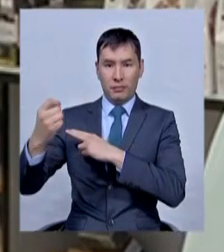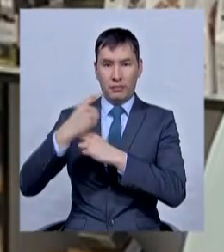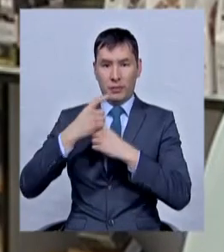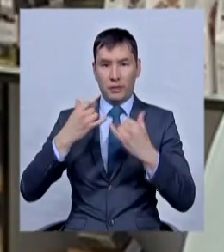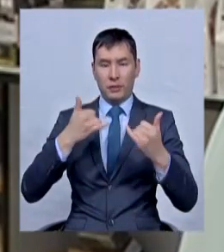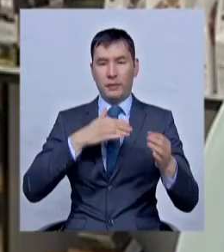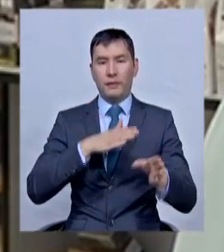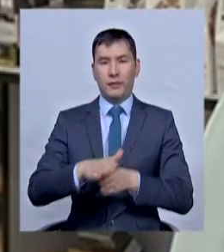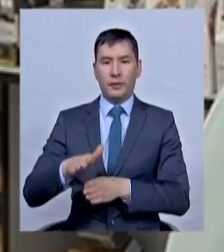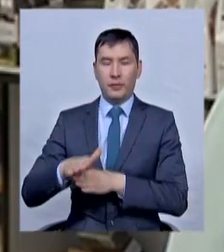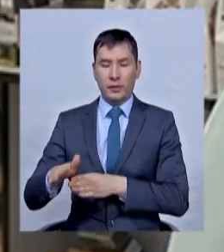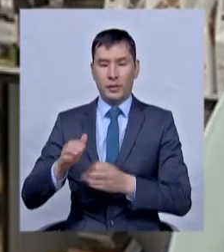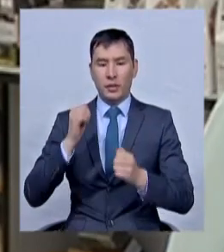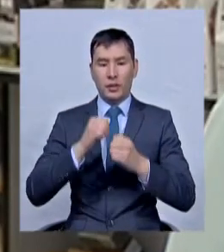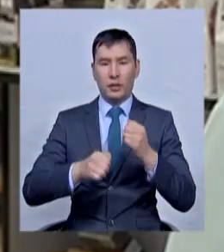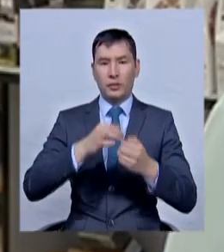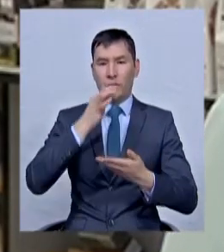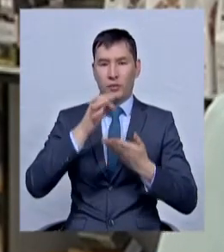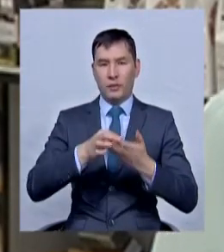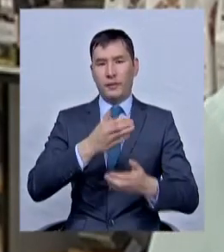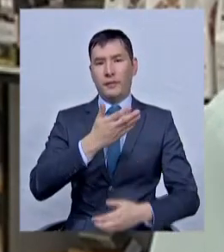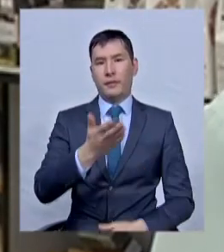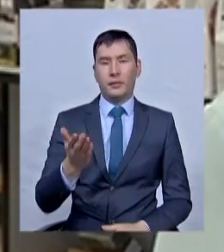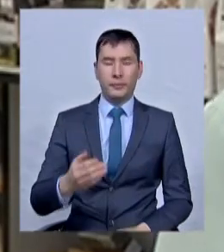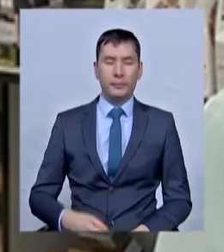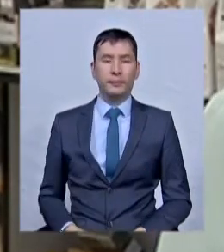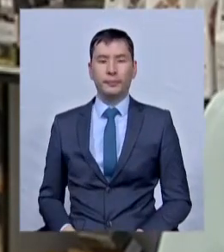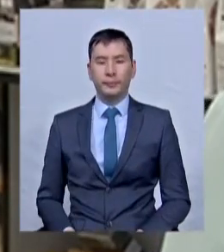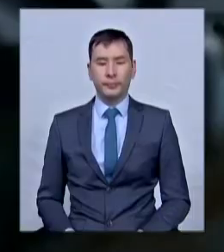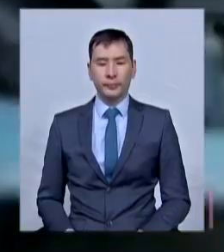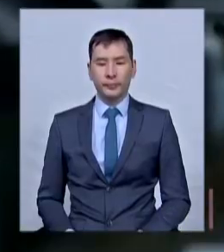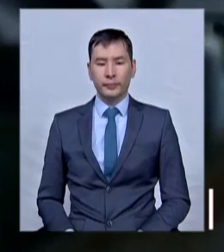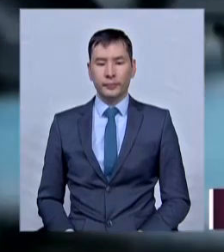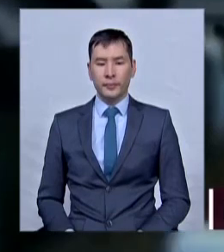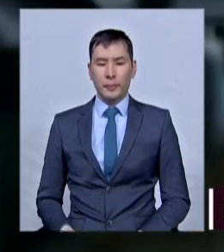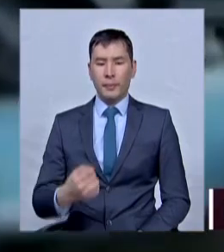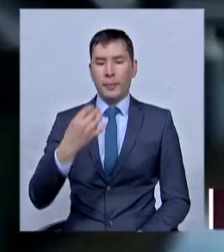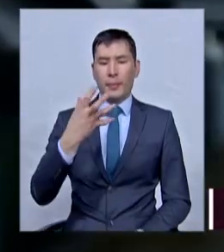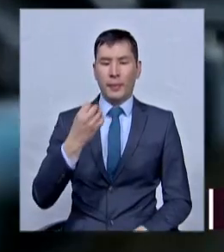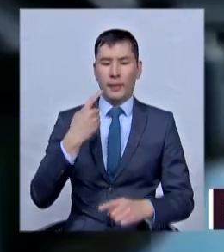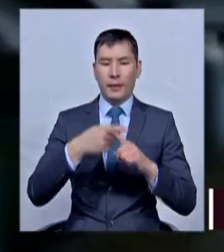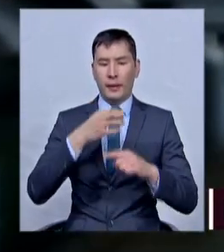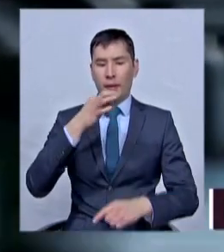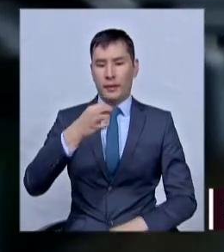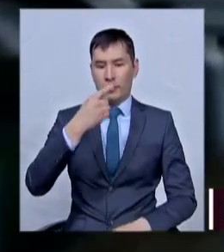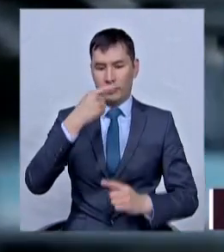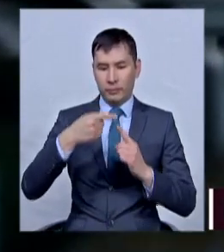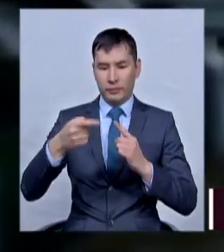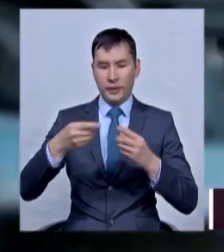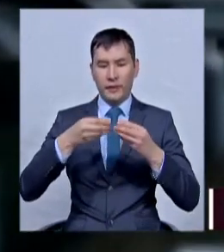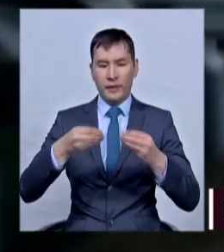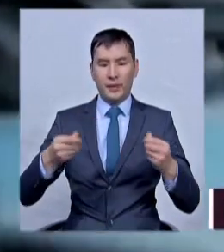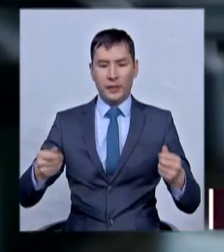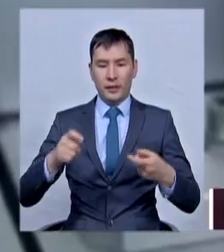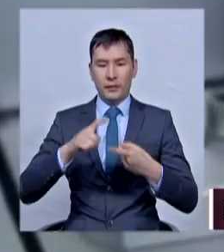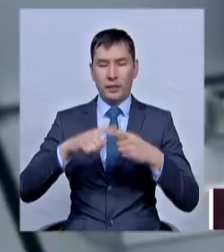орындауының арқасында, әріске жауапкершілікпен қарауының арқасында қол жеткізілген нәрсе. Тағы бір айта кететіні, биылғы жылдың көктемінде маскаға